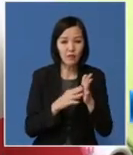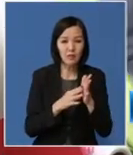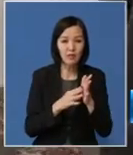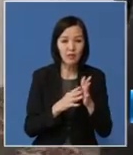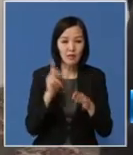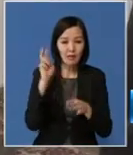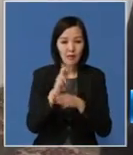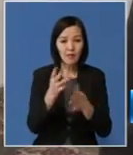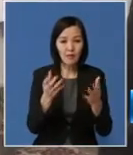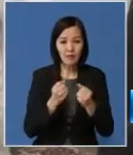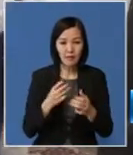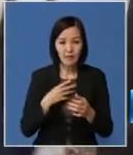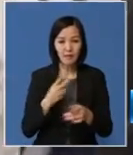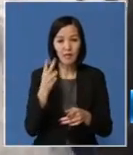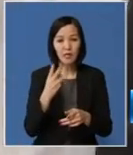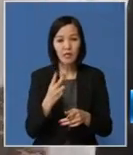Екі жұмадай келіп жүрмін.